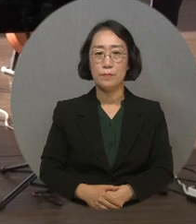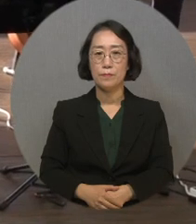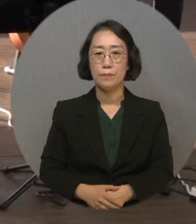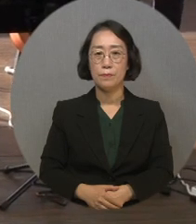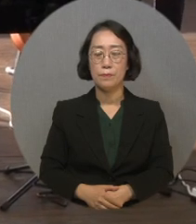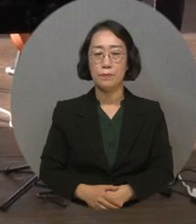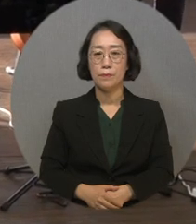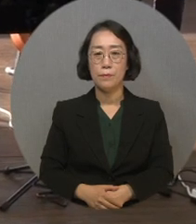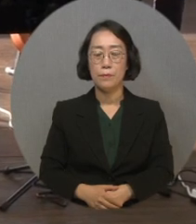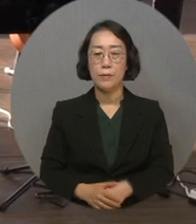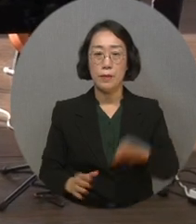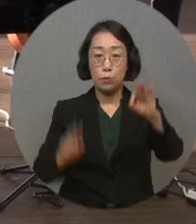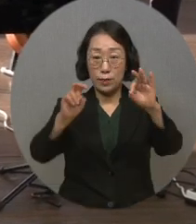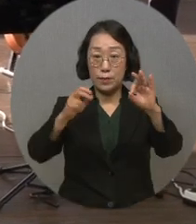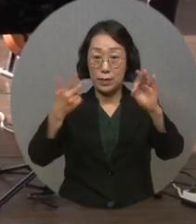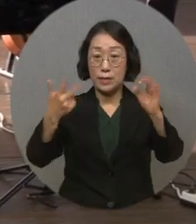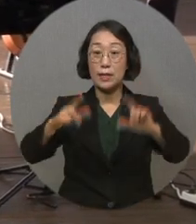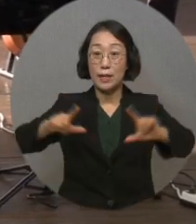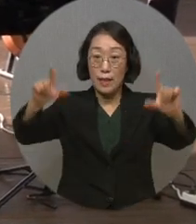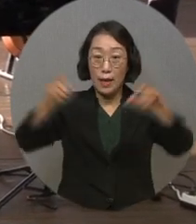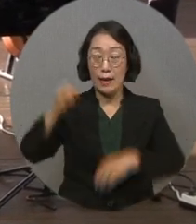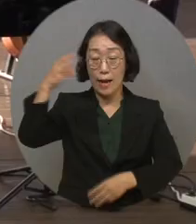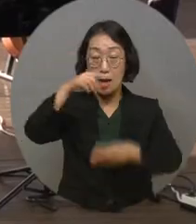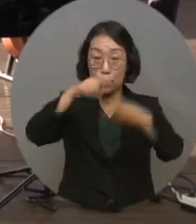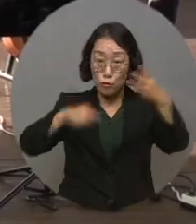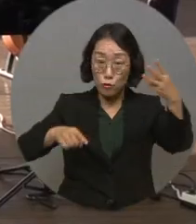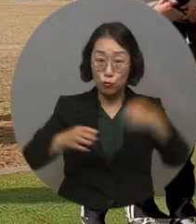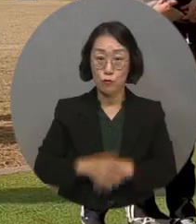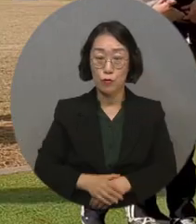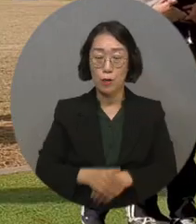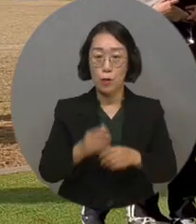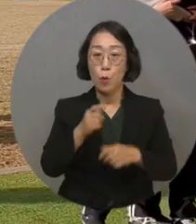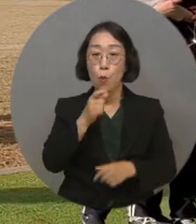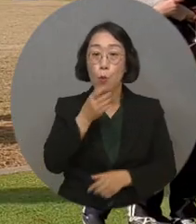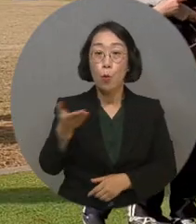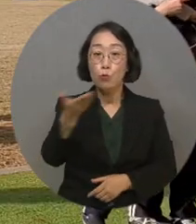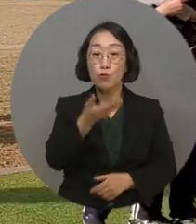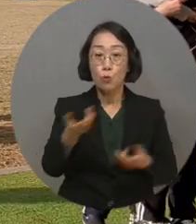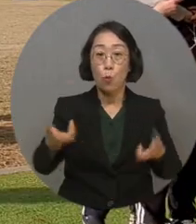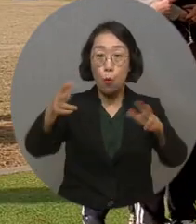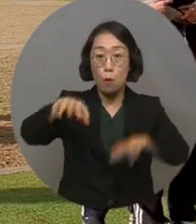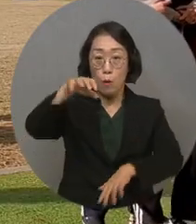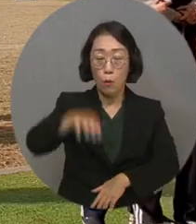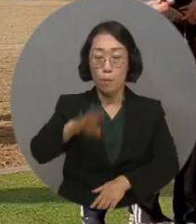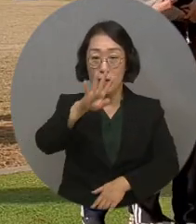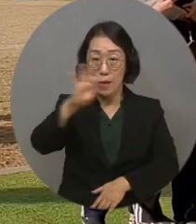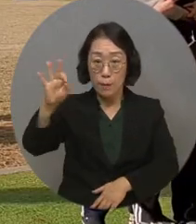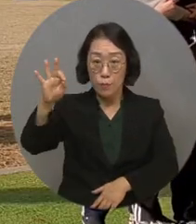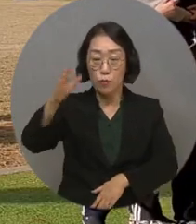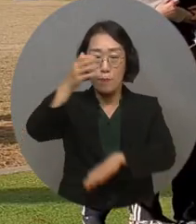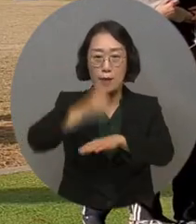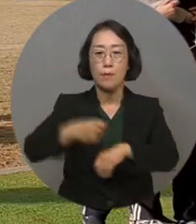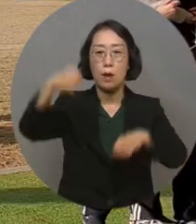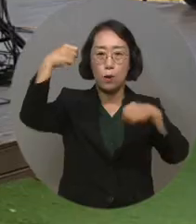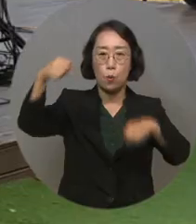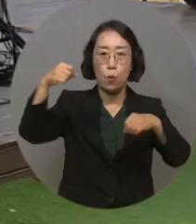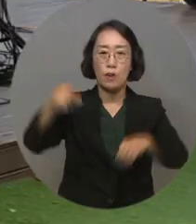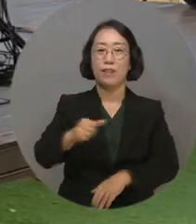지난 27일 양주시 옥정호수공원에서는 배리어프리 작은 음악회의 마지막 공연이